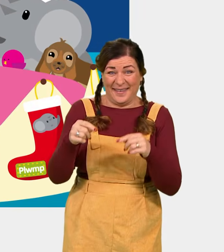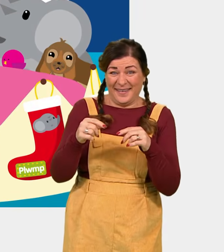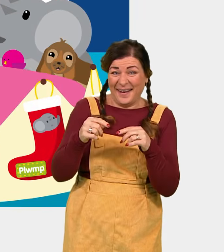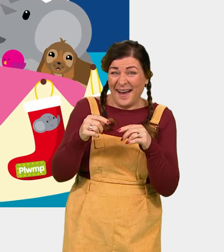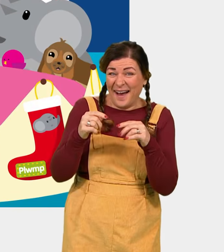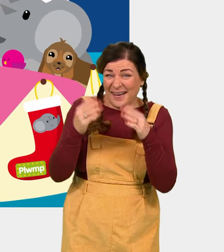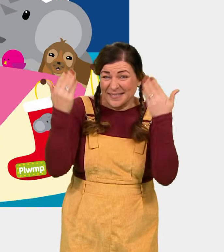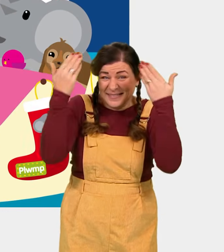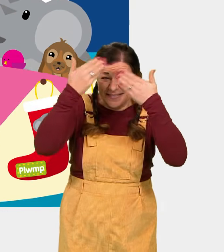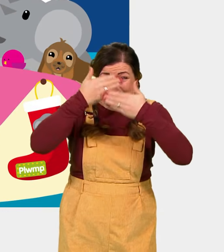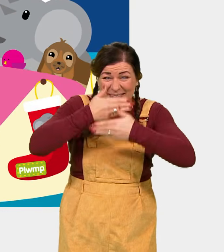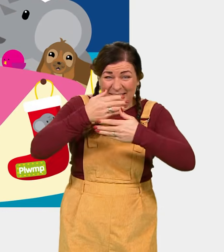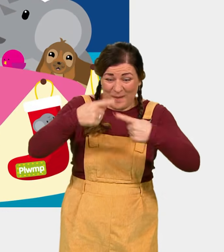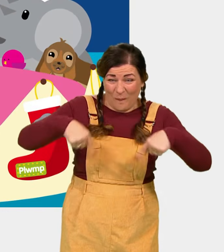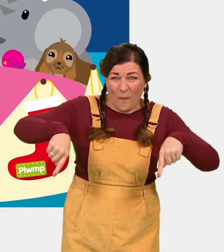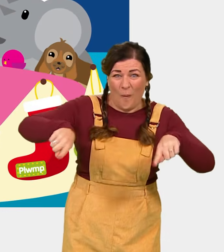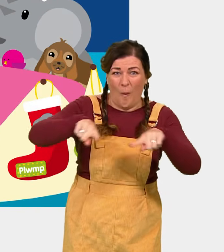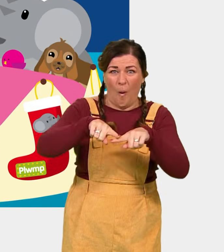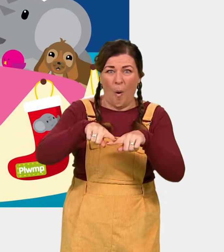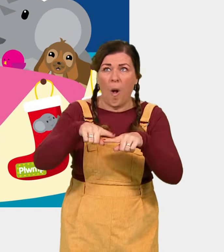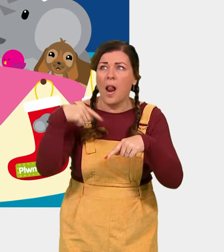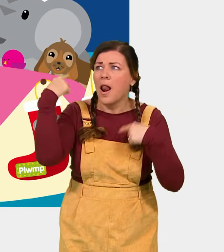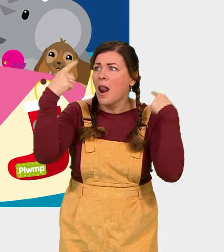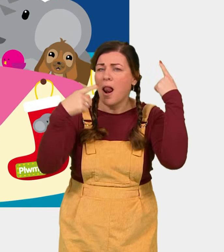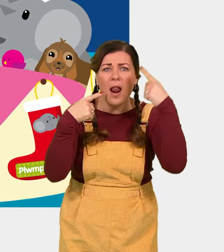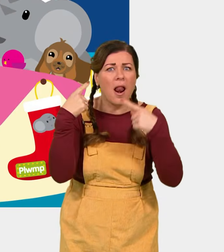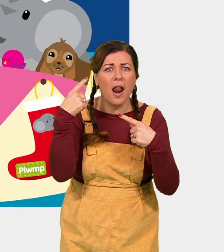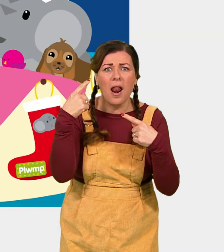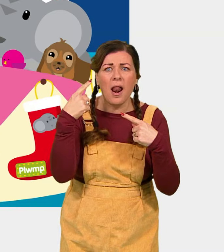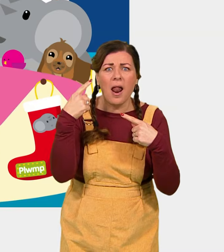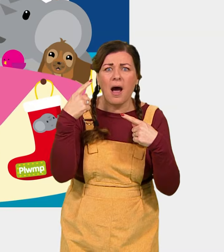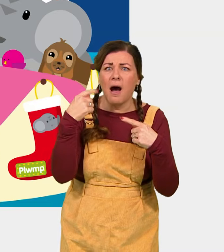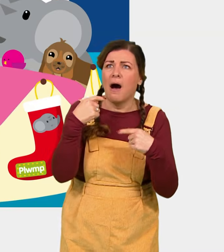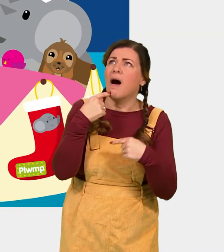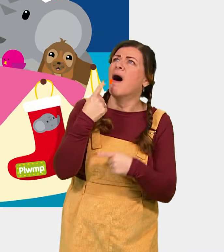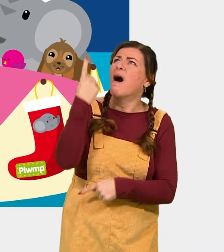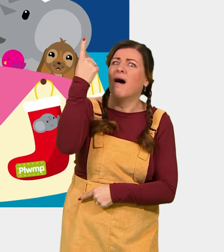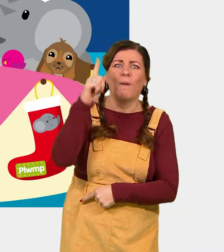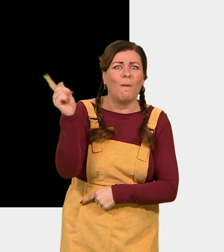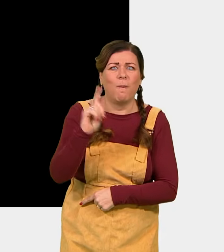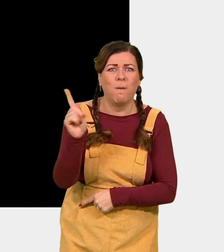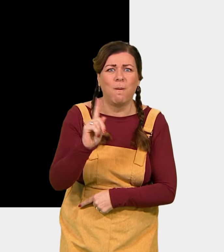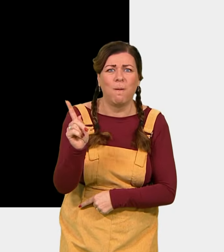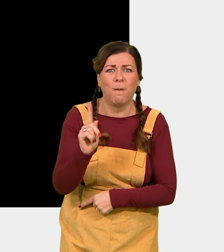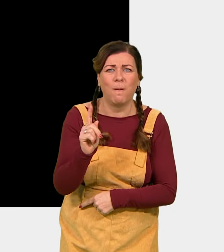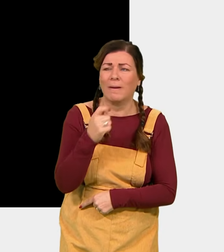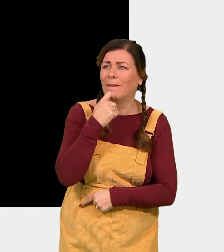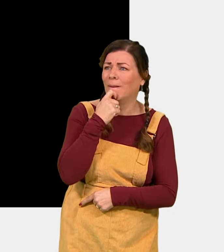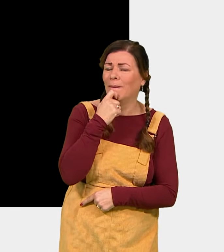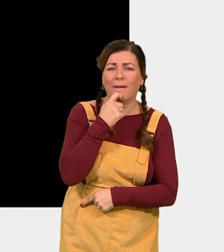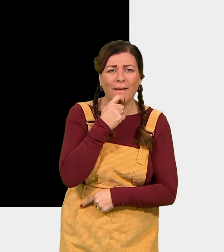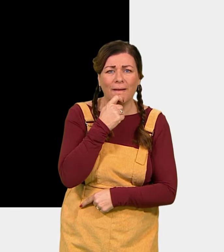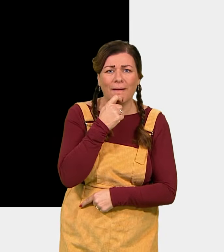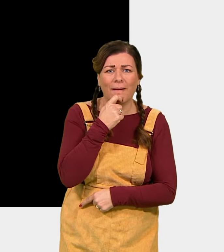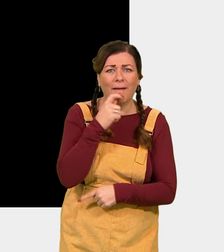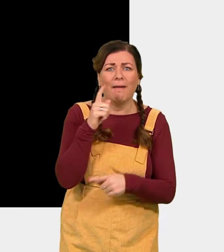roedd Bolgi a gweddill y criw yn clywed synau rhyfedd yn dod o'r atig. Beth